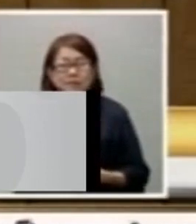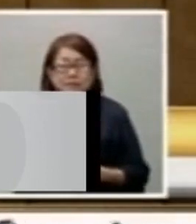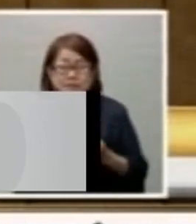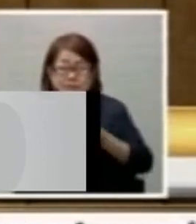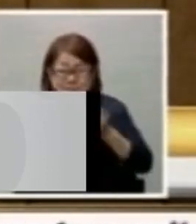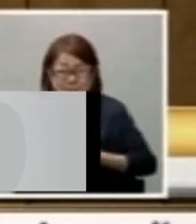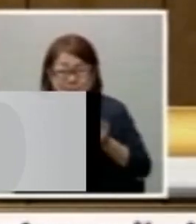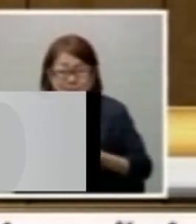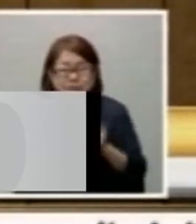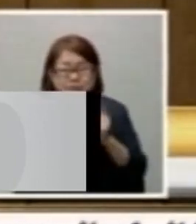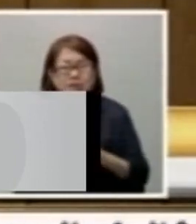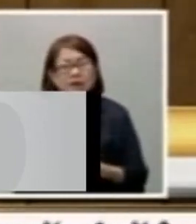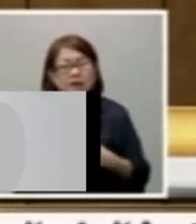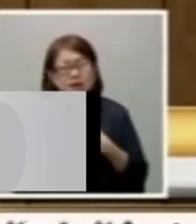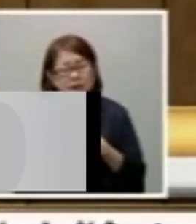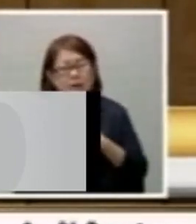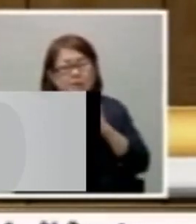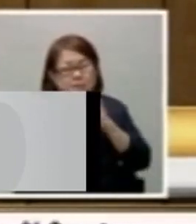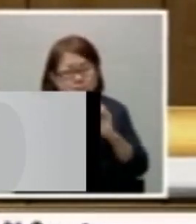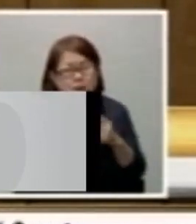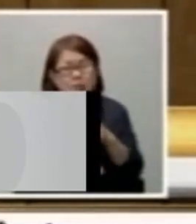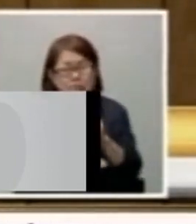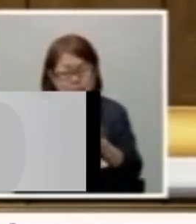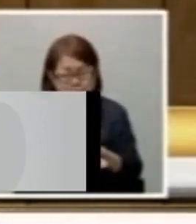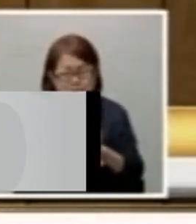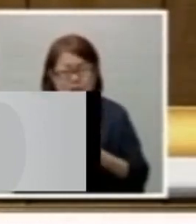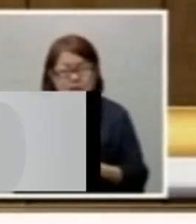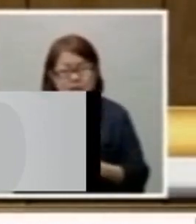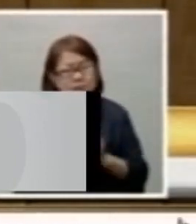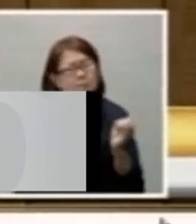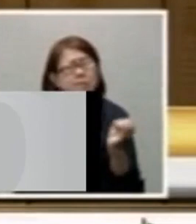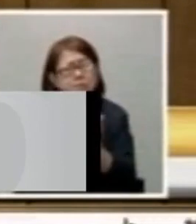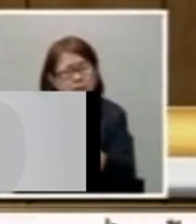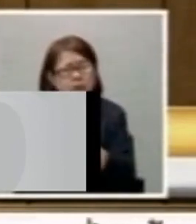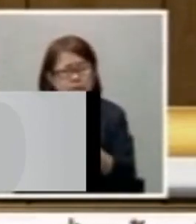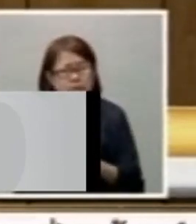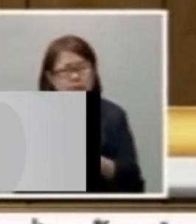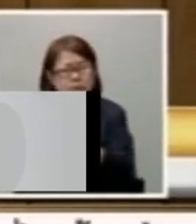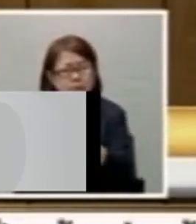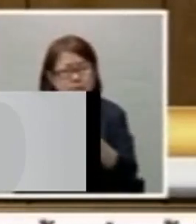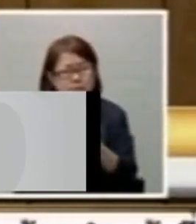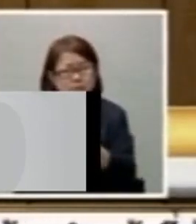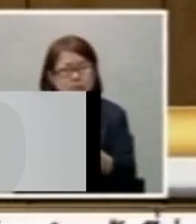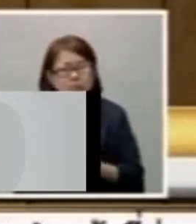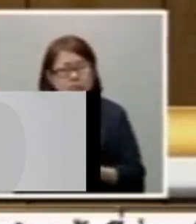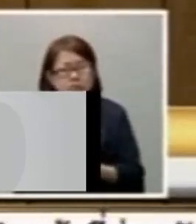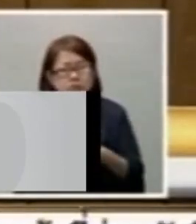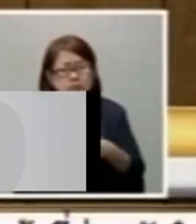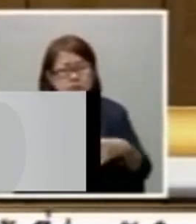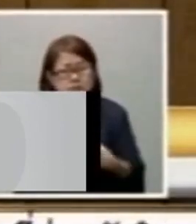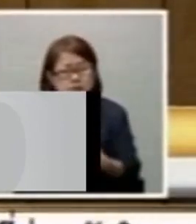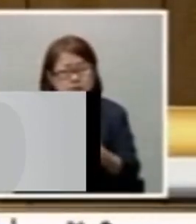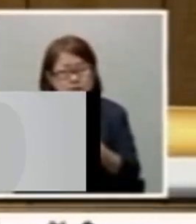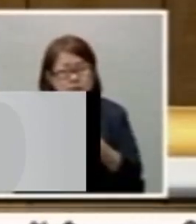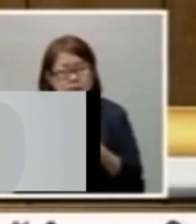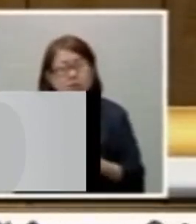ๆเอกสารของศาลรวมไปถึงการเปิดเผยของสื่อออสเตรเลียเมื่อปีที่แล้วเข้าใจว่าเป็นเดือนกันยายนนี้พูดชัดเจนว่ากระบวน